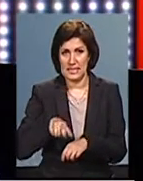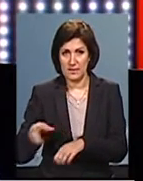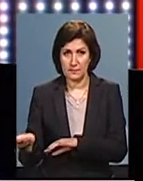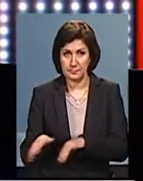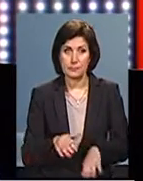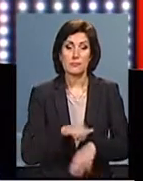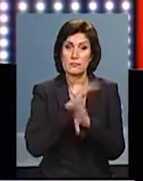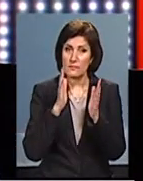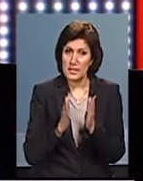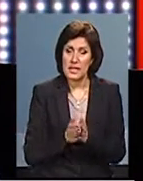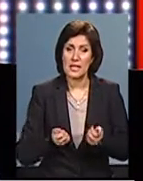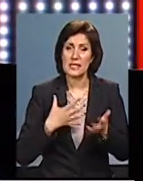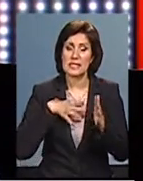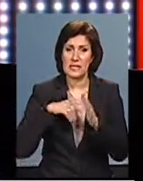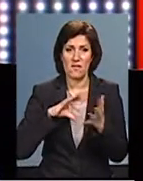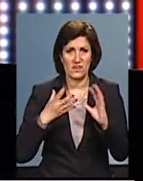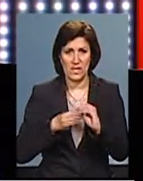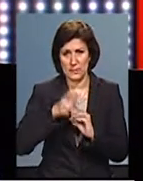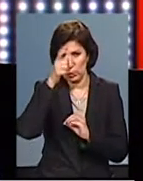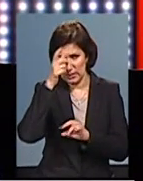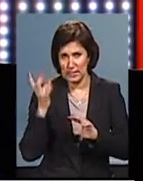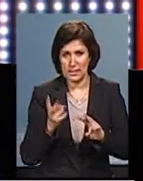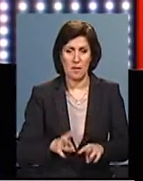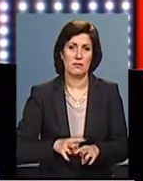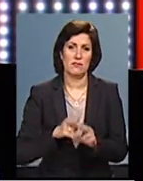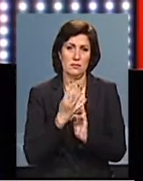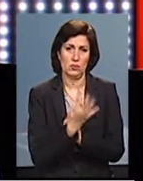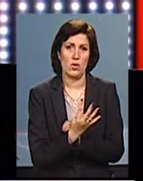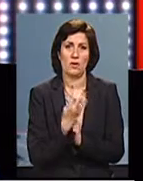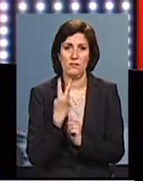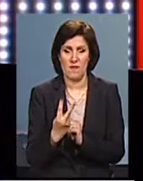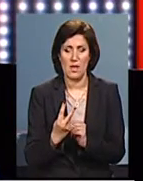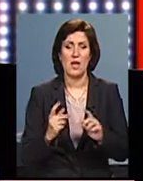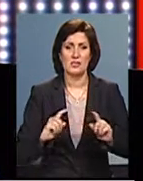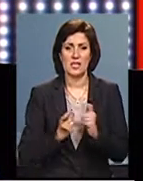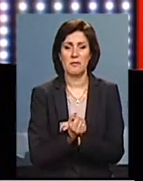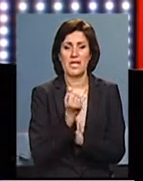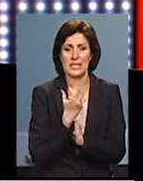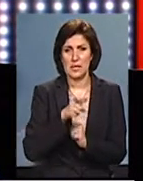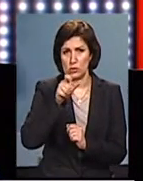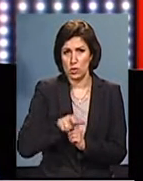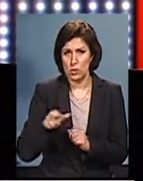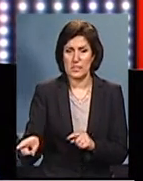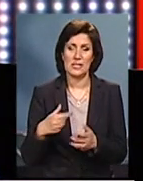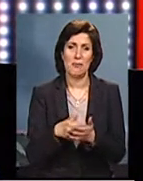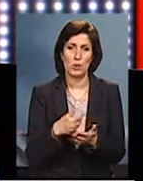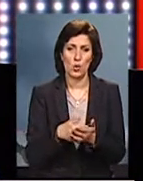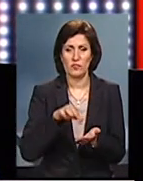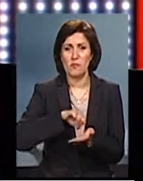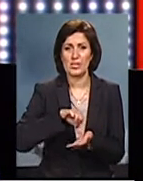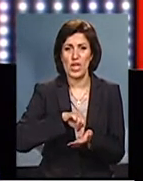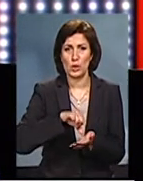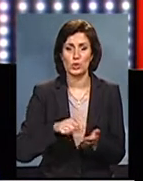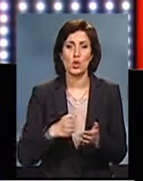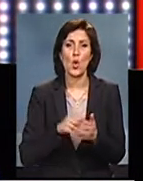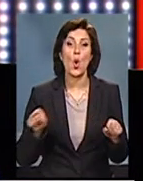Тим часом загальна кількість загиблих внаслідок турецьких терактів зросла до 42. Турецька поліція затримала 13 осіб, їх підозрюють у причетності